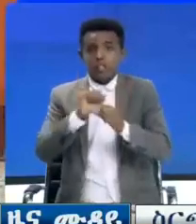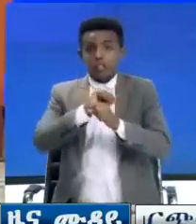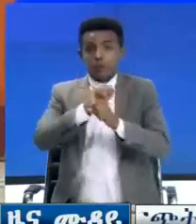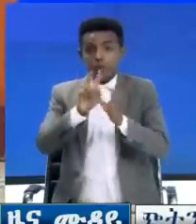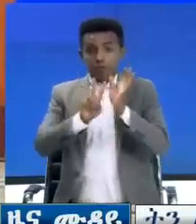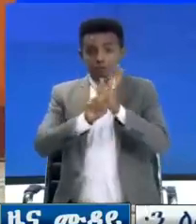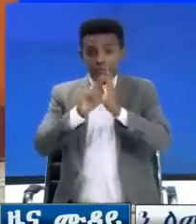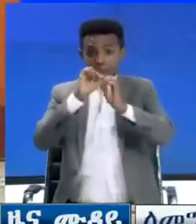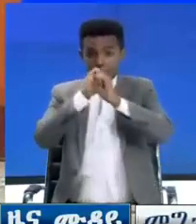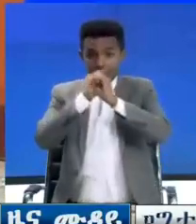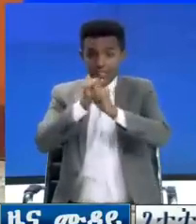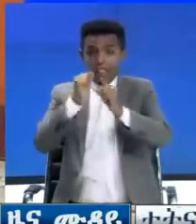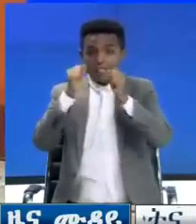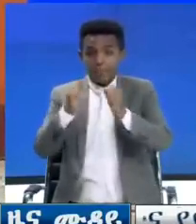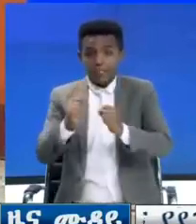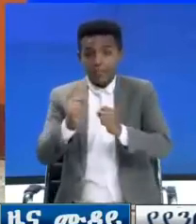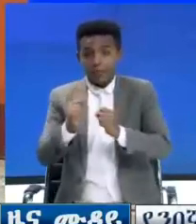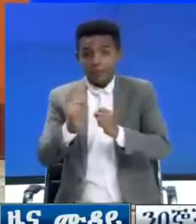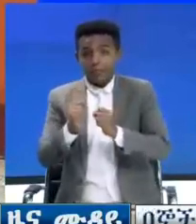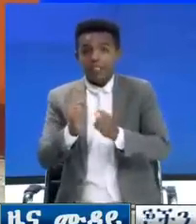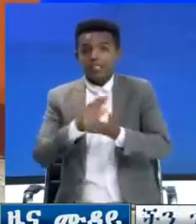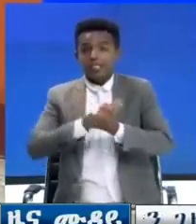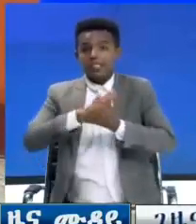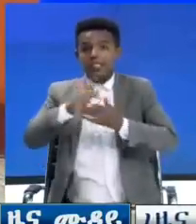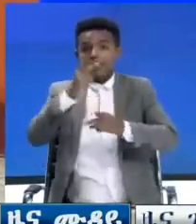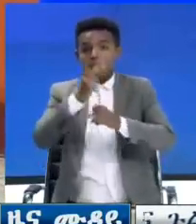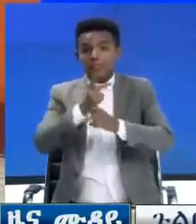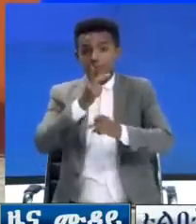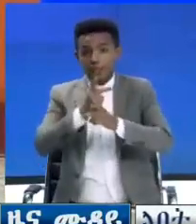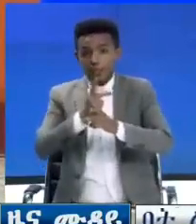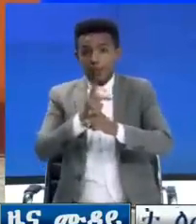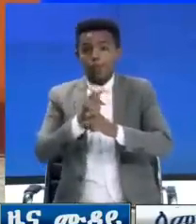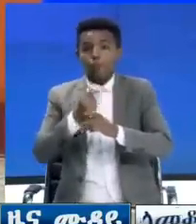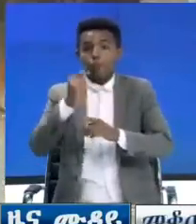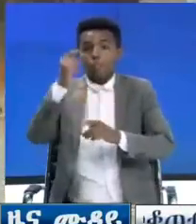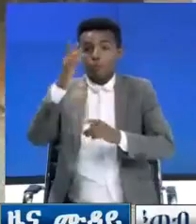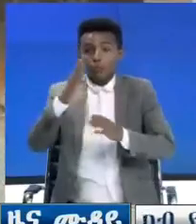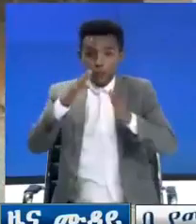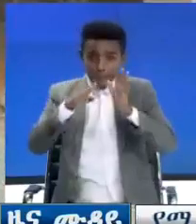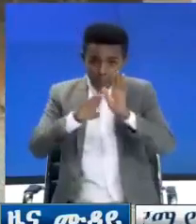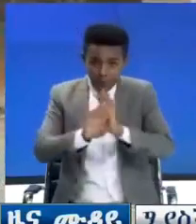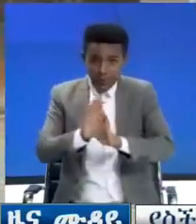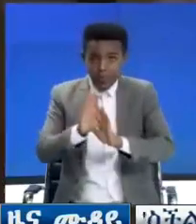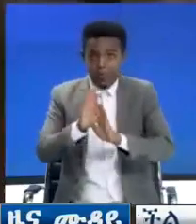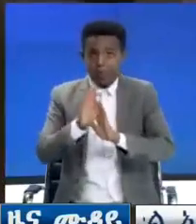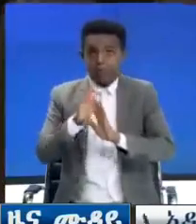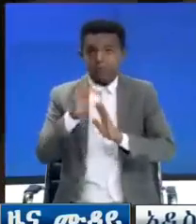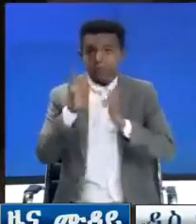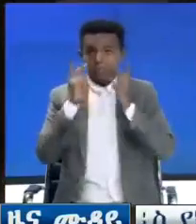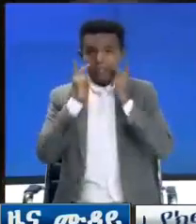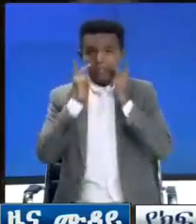መከላከል የሚቻልበት የንጽህና መጠበቂያም ህብረተሰቡ እየታጠበ ወደ ባንኩ እንደሚገባም ማየት ችለናል።